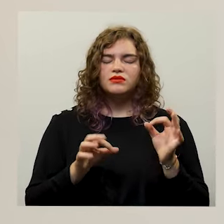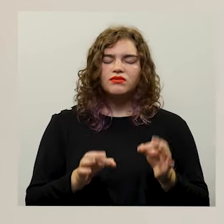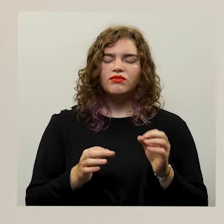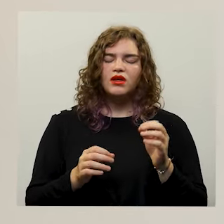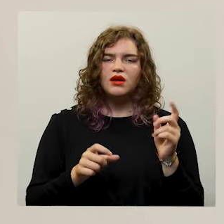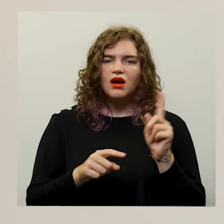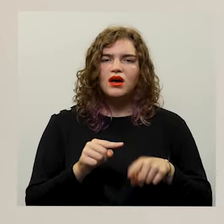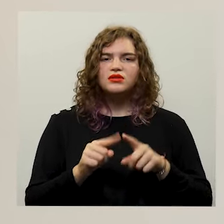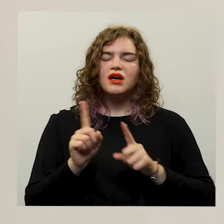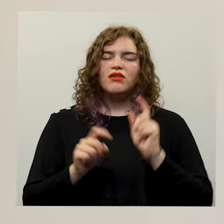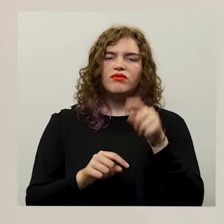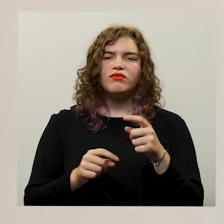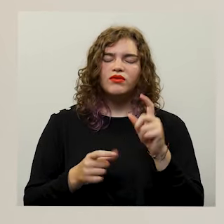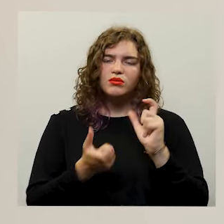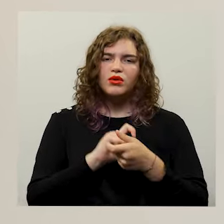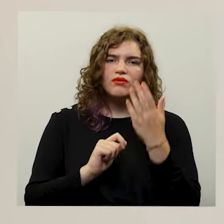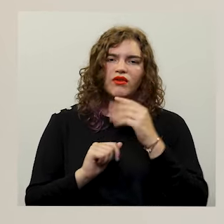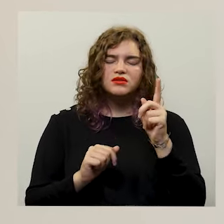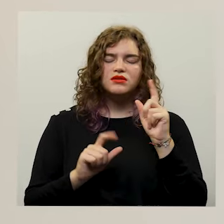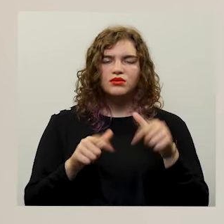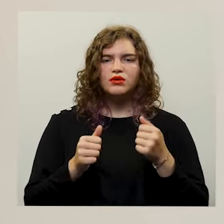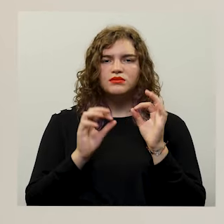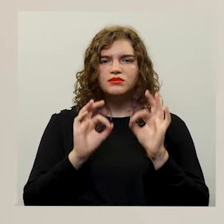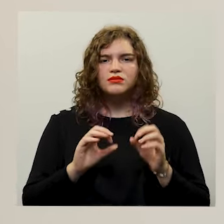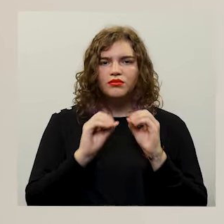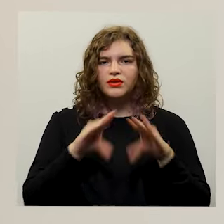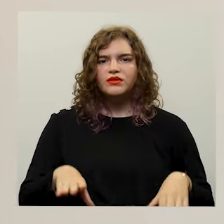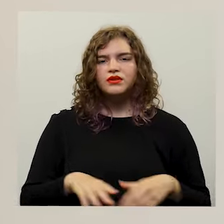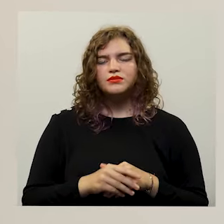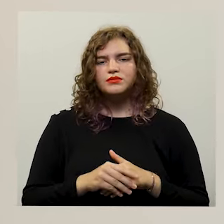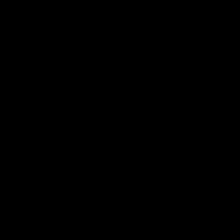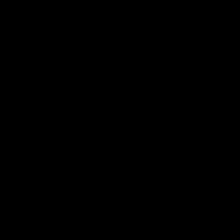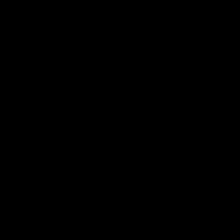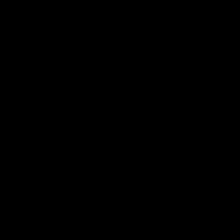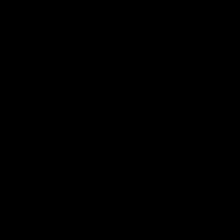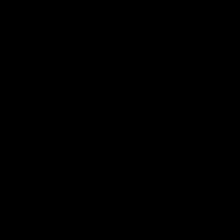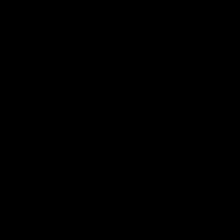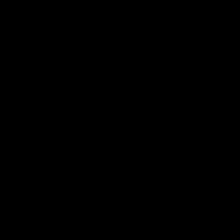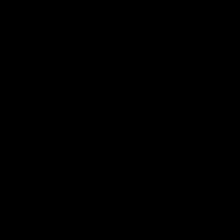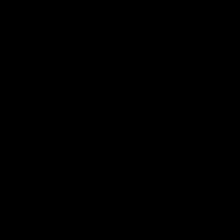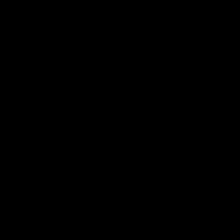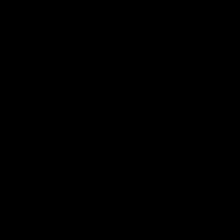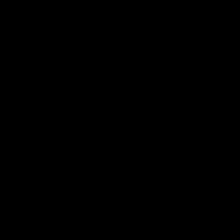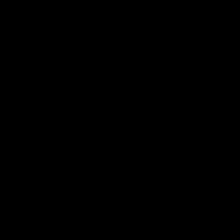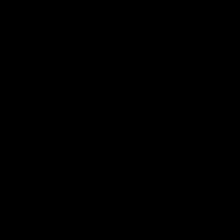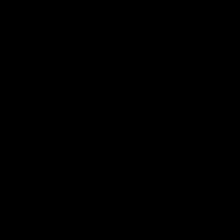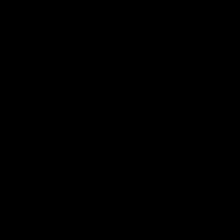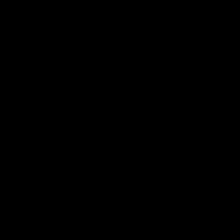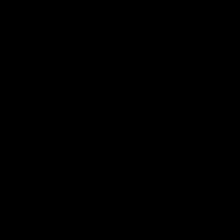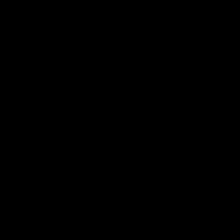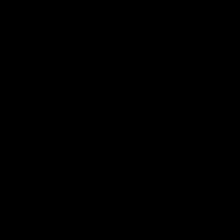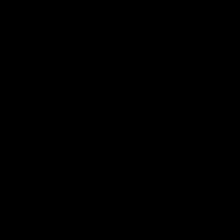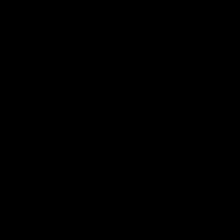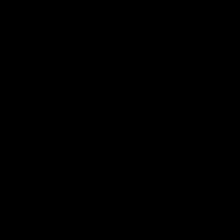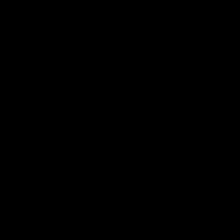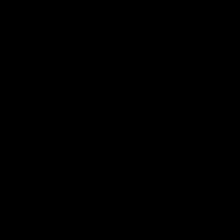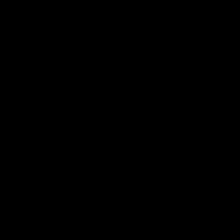Dumnezeu poate să fie aceeași dacă vii cu pocăință înaintea Lui. Dumnezeu să te binecuvânteze!